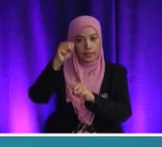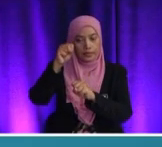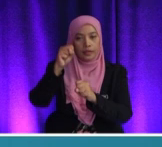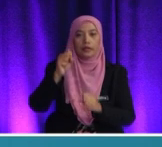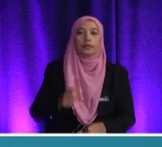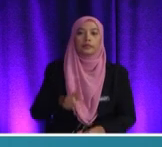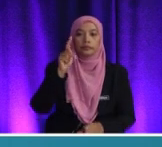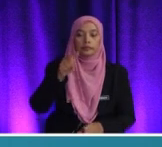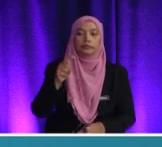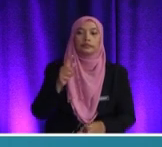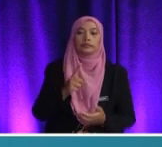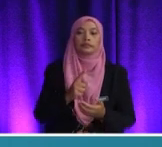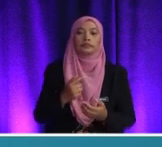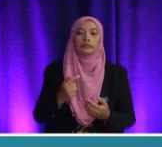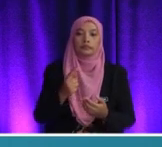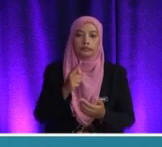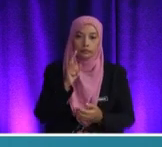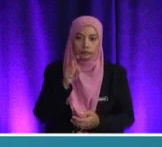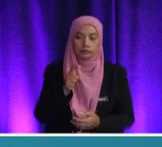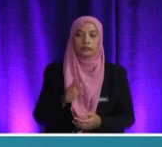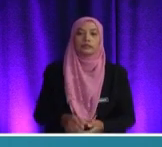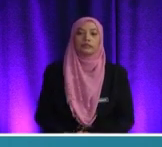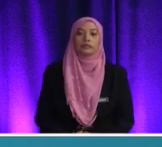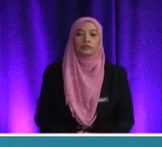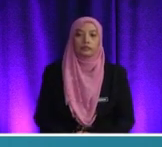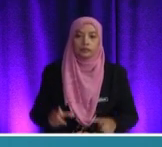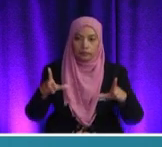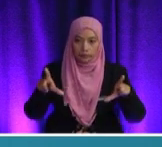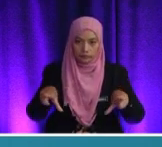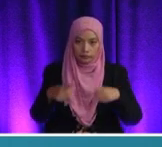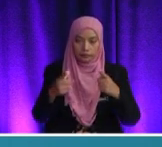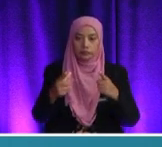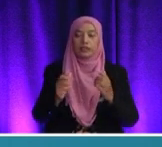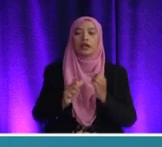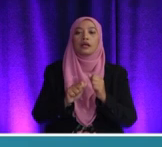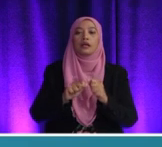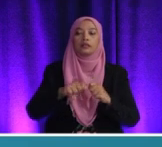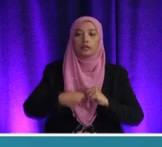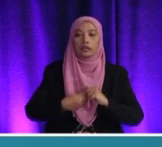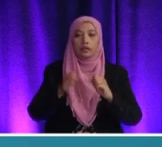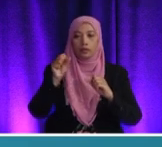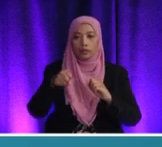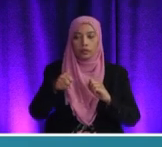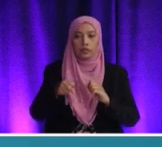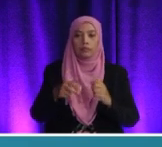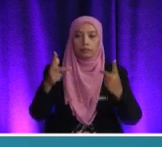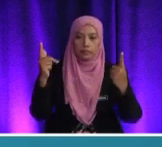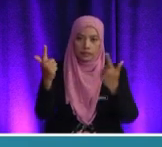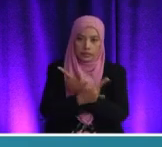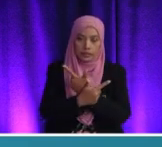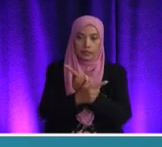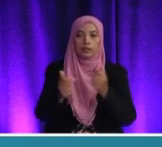lakukan agar saya mempunyai ke boleh pasaran yang tinggi untuk bersaing bagi memperoleh kejayaan